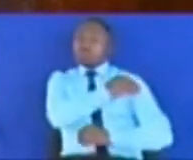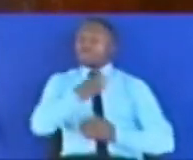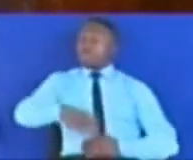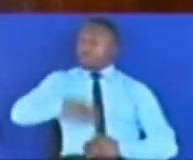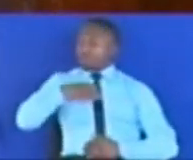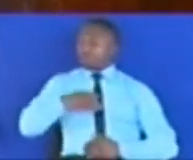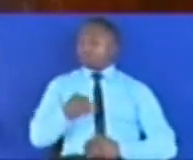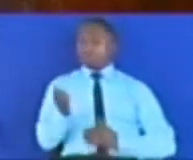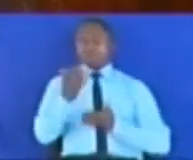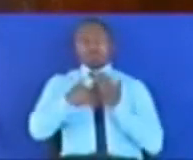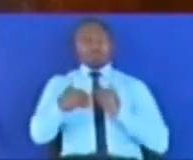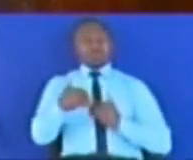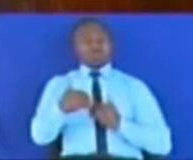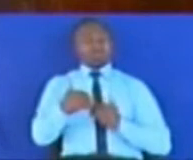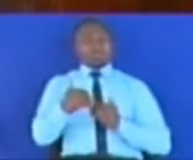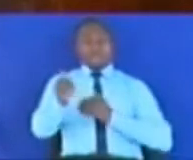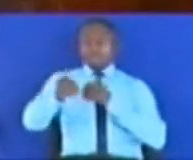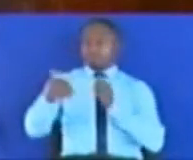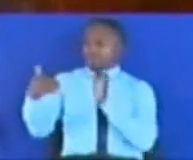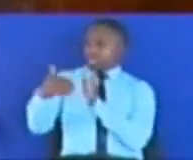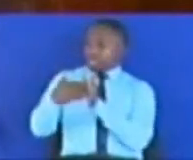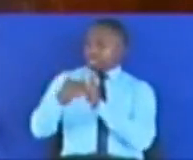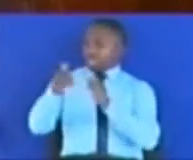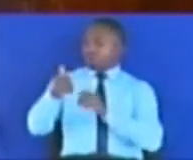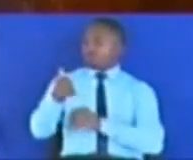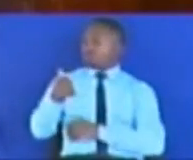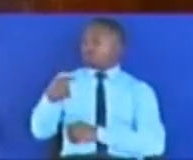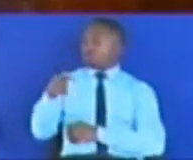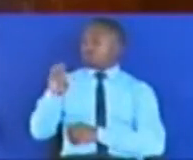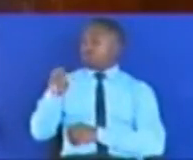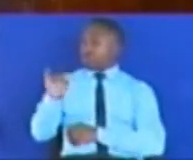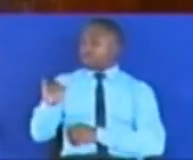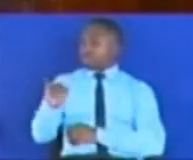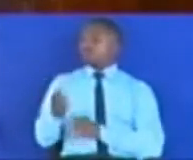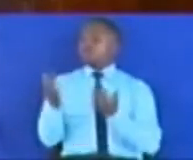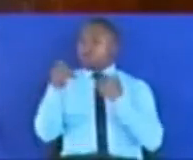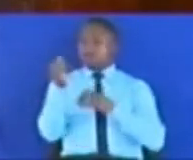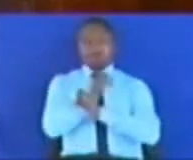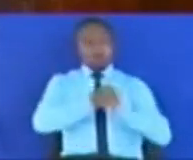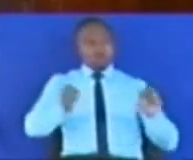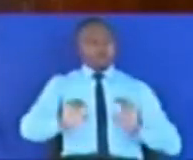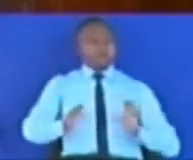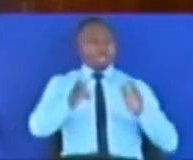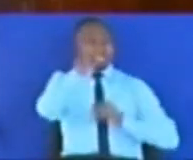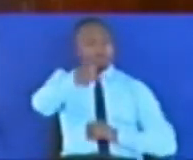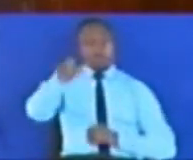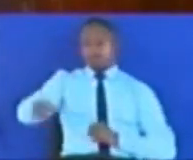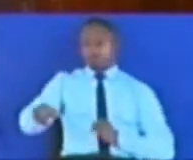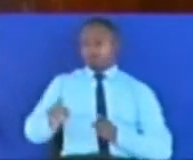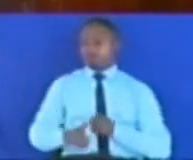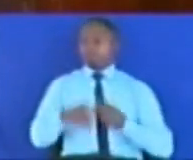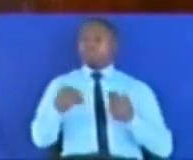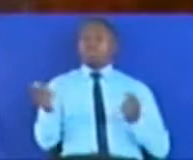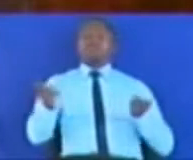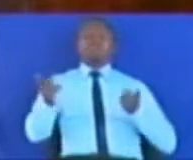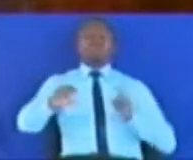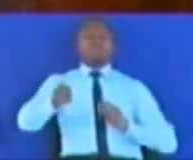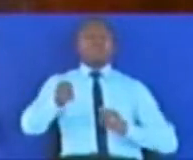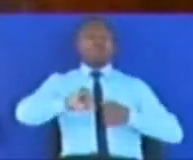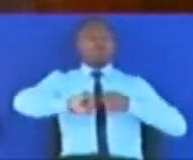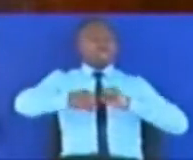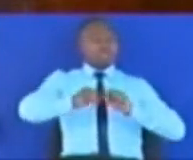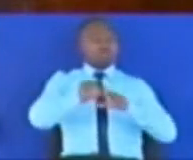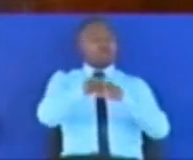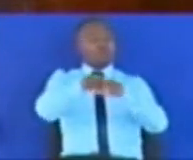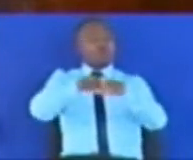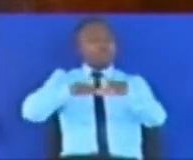hapa Chalinze ama pale kwenye hospitali ya mkoa wa Tumbi, ina maana tungeweza kuokoa maisha ya Watanzania. Na bado tuna changamoto ya